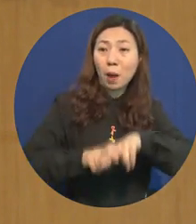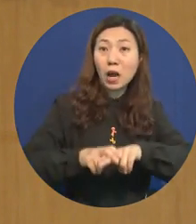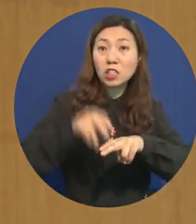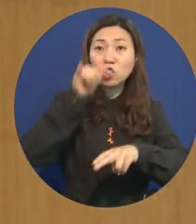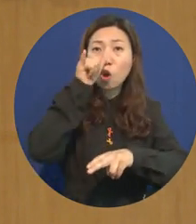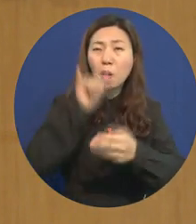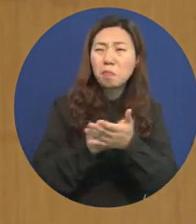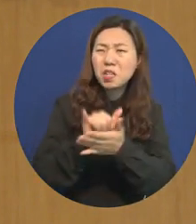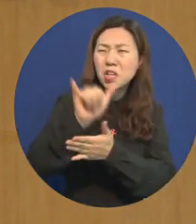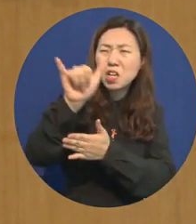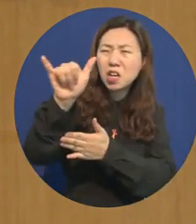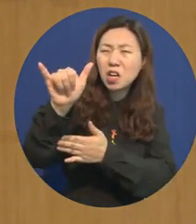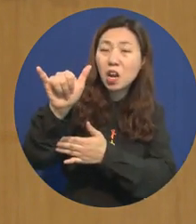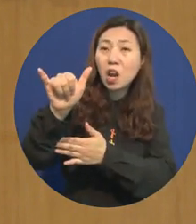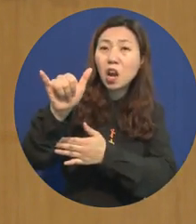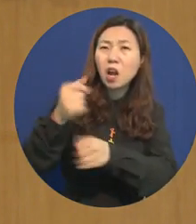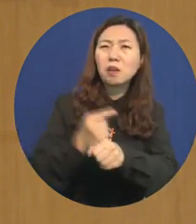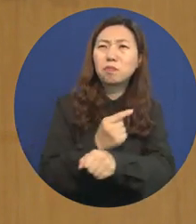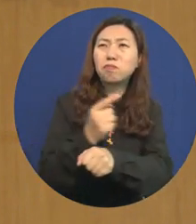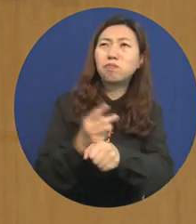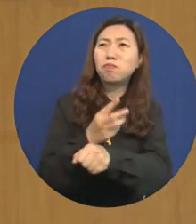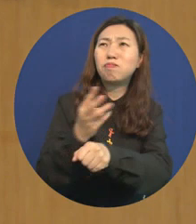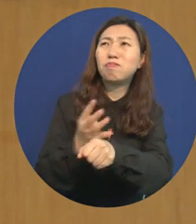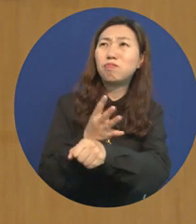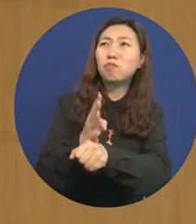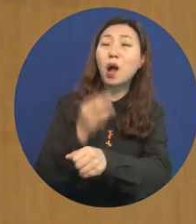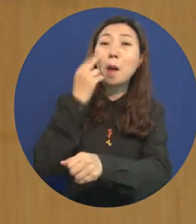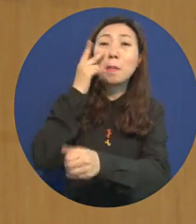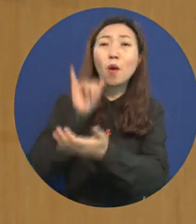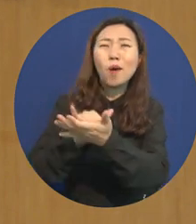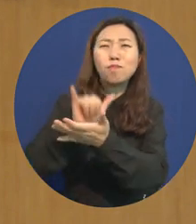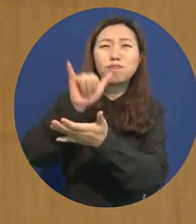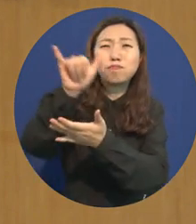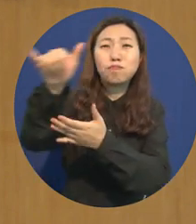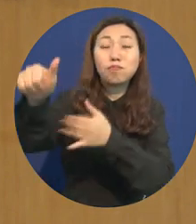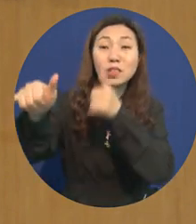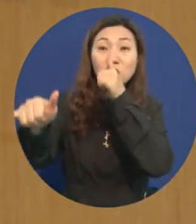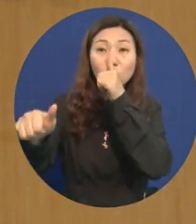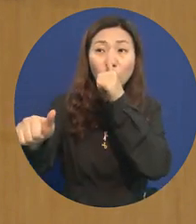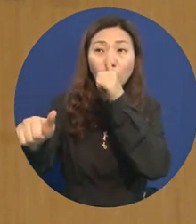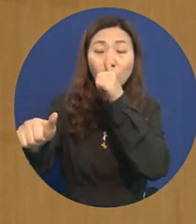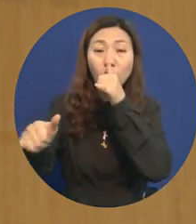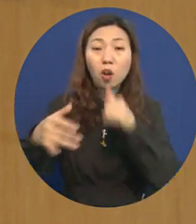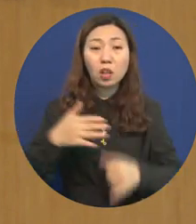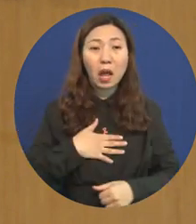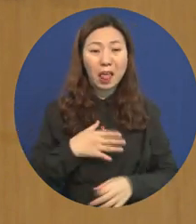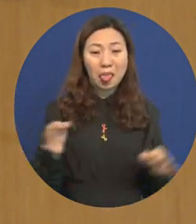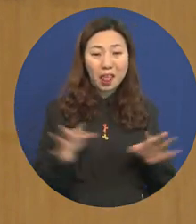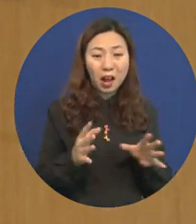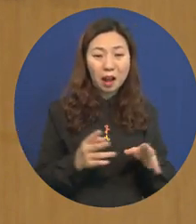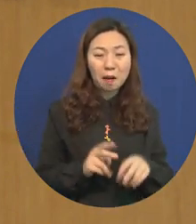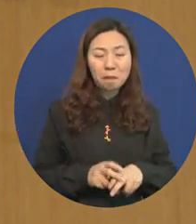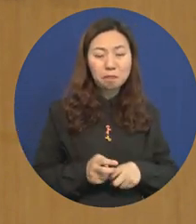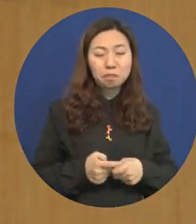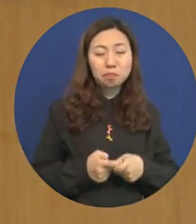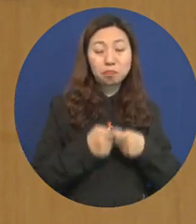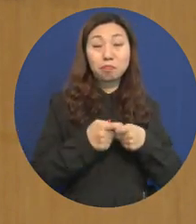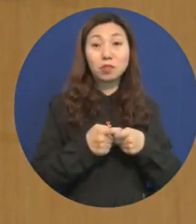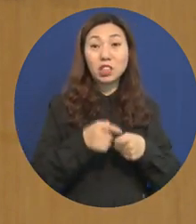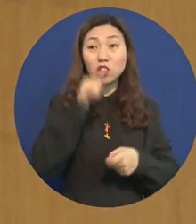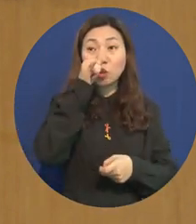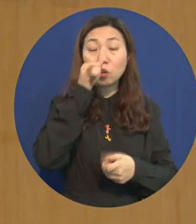떠서 미국까지 가기도 합니다. 그래도 그걸 보고 신기하거나 그걸 보고 절하는 사람 아무도